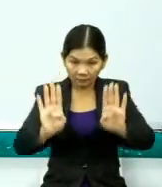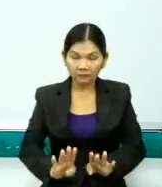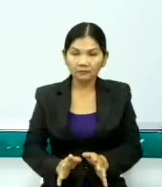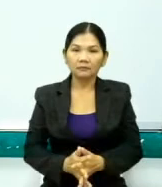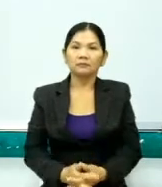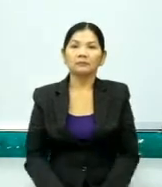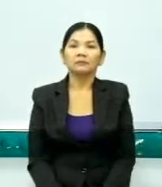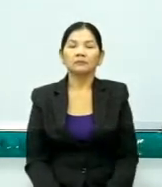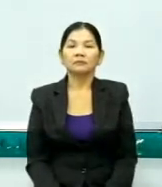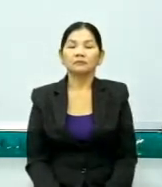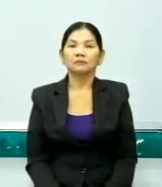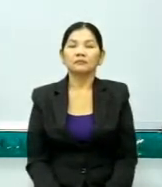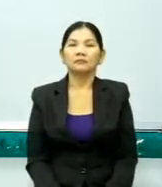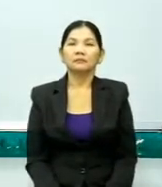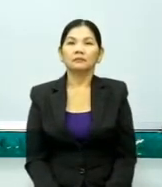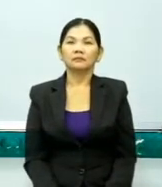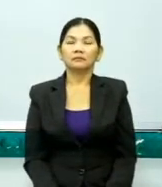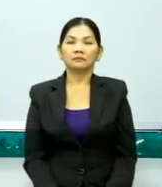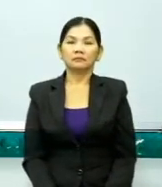hiện